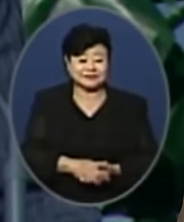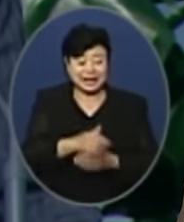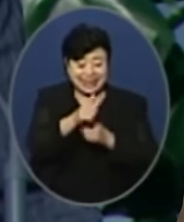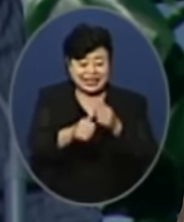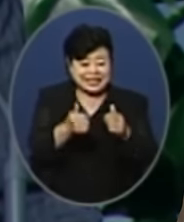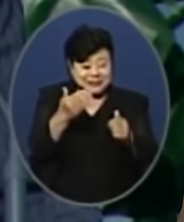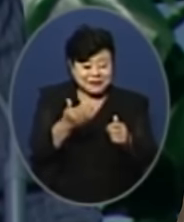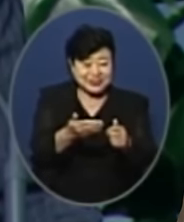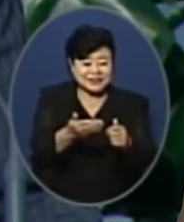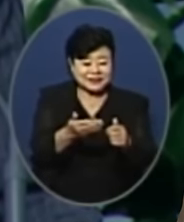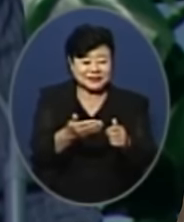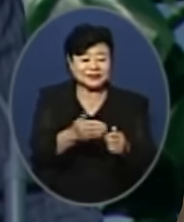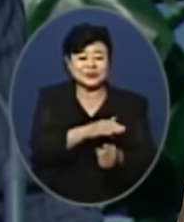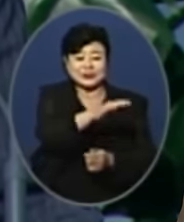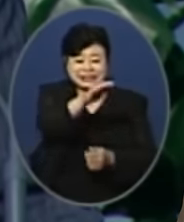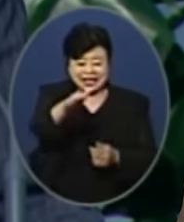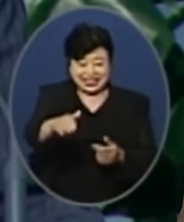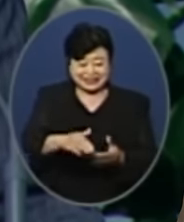하나님께서는 우리가